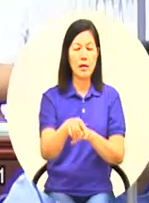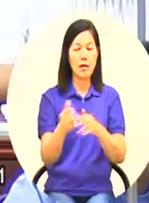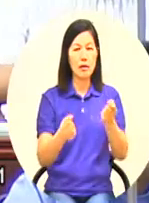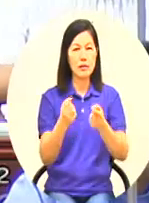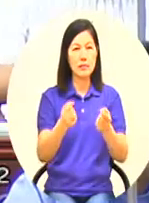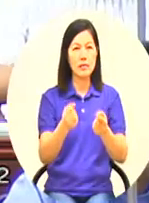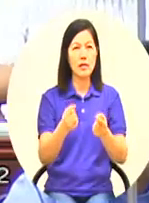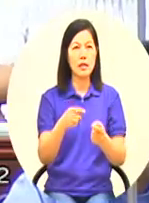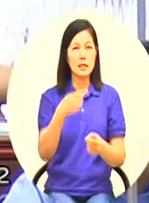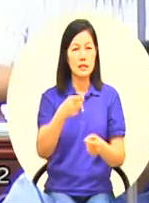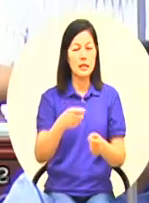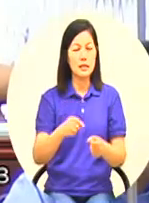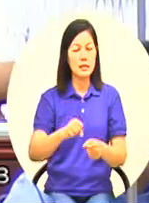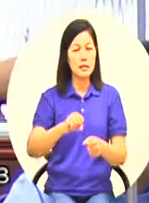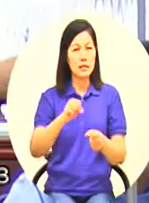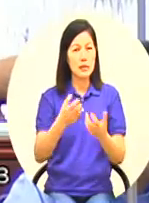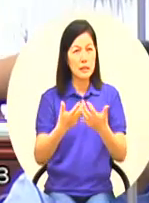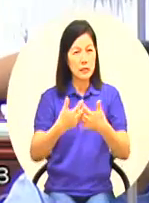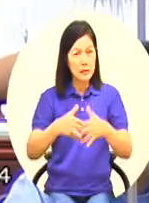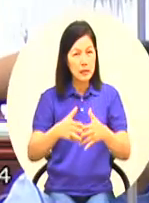一些用机具来